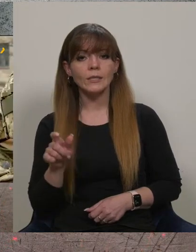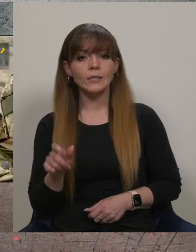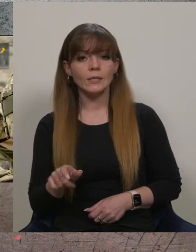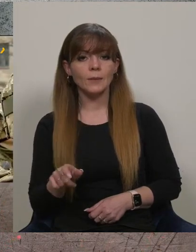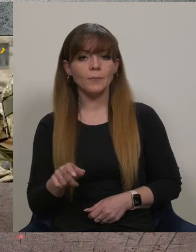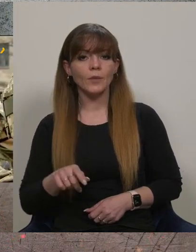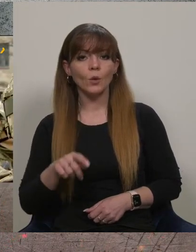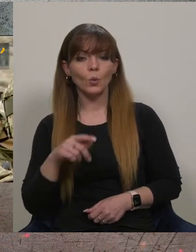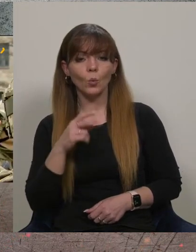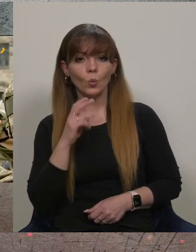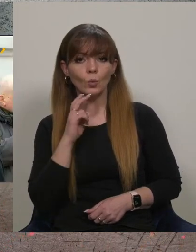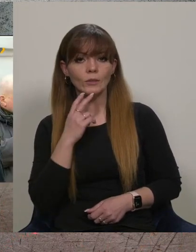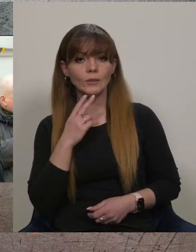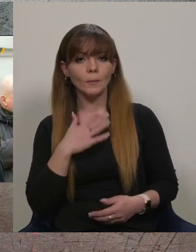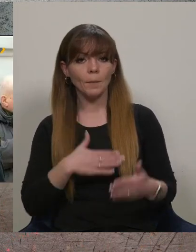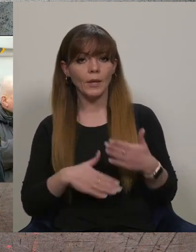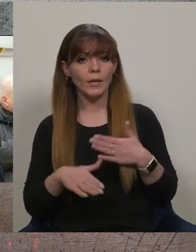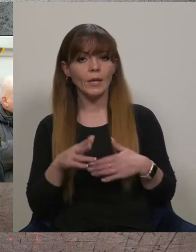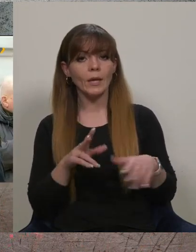українці,